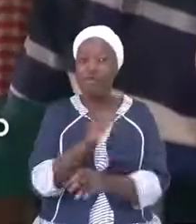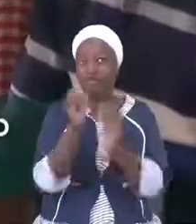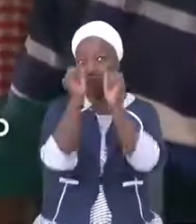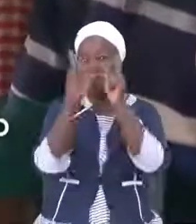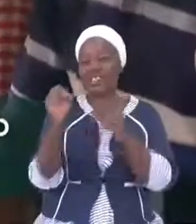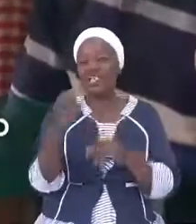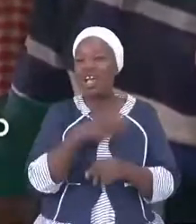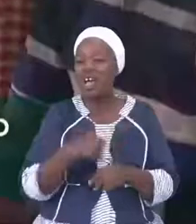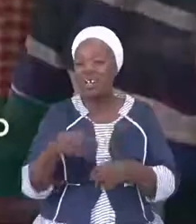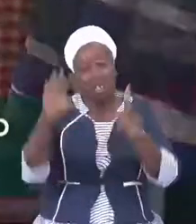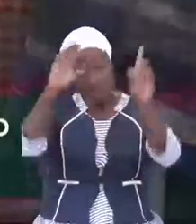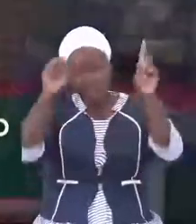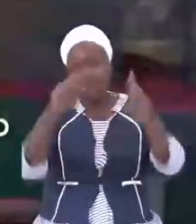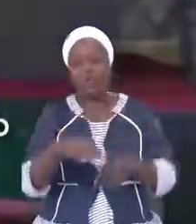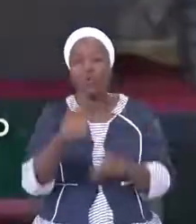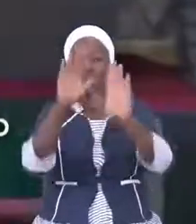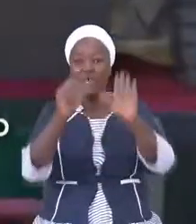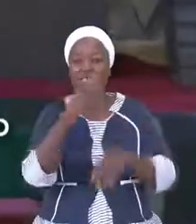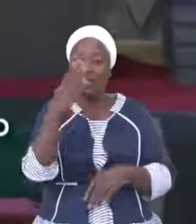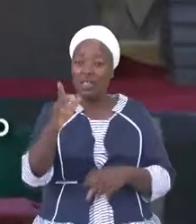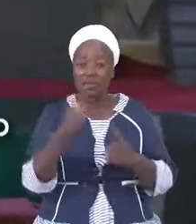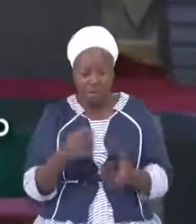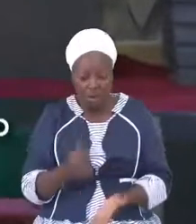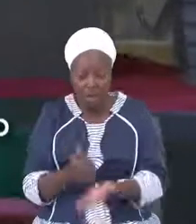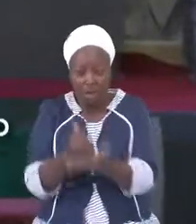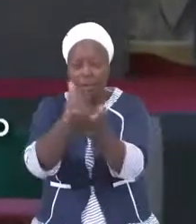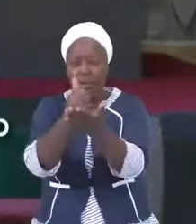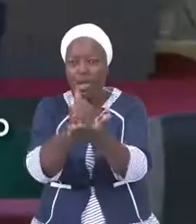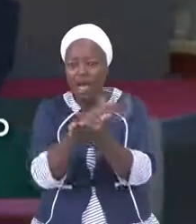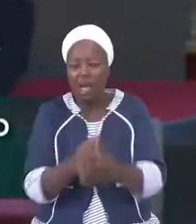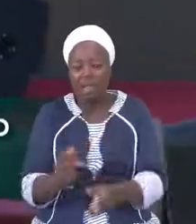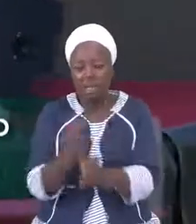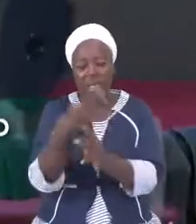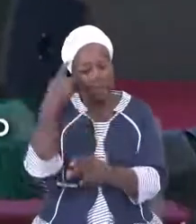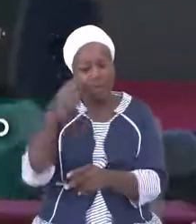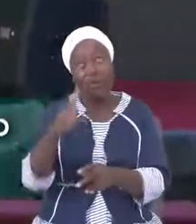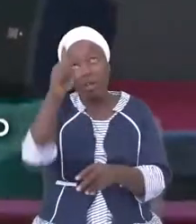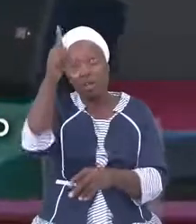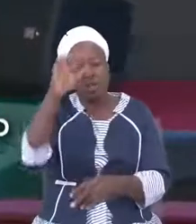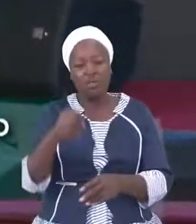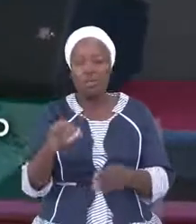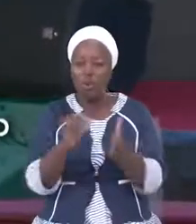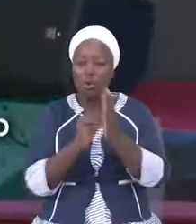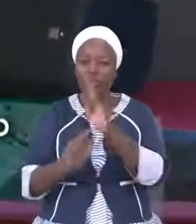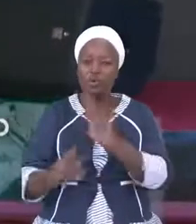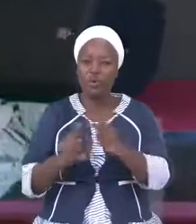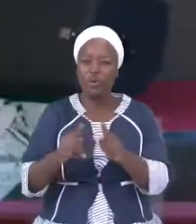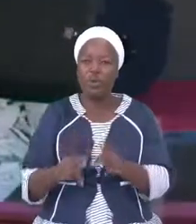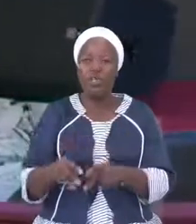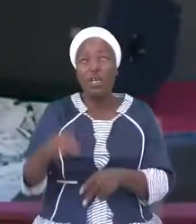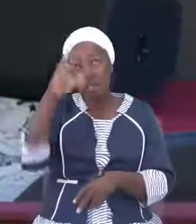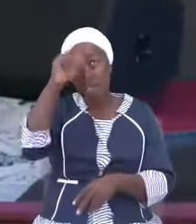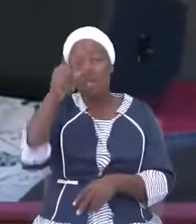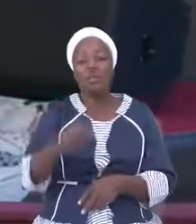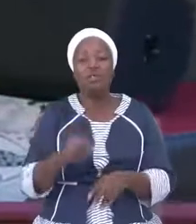de merveilles. Ces merveilles sont là pour aider et pour guérir son peuple. Ces merveilles sont